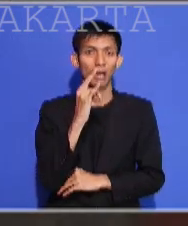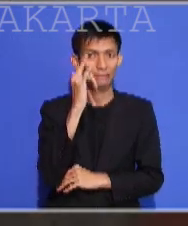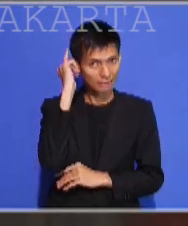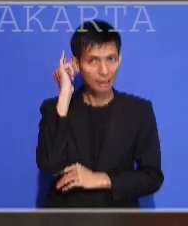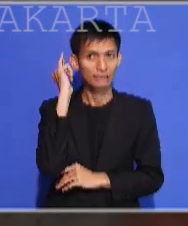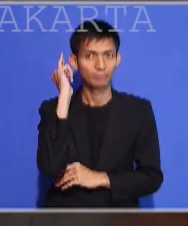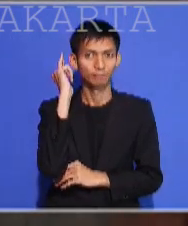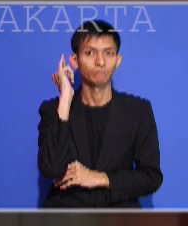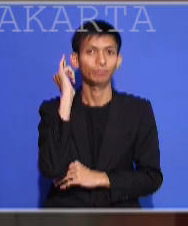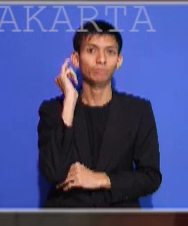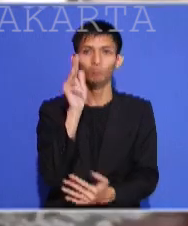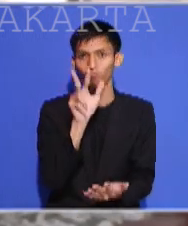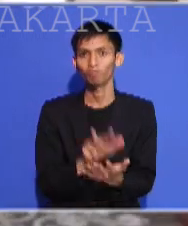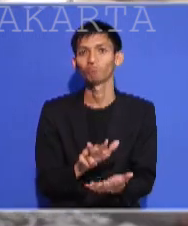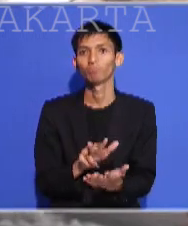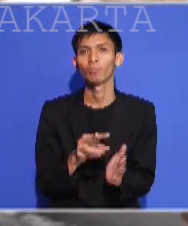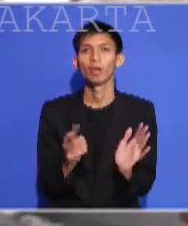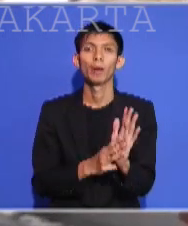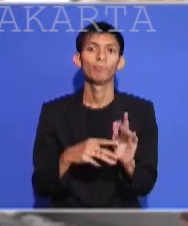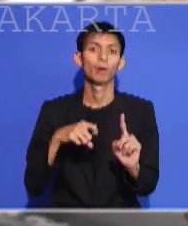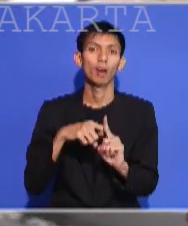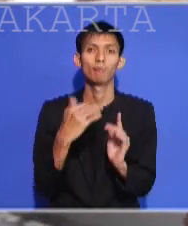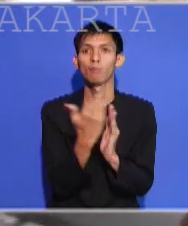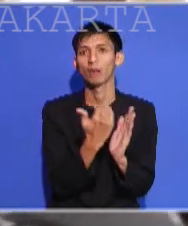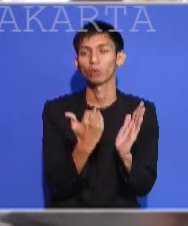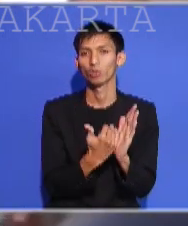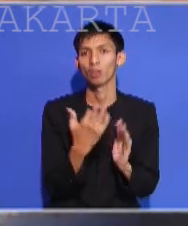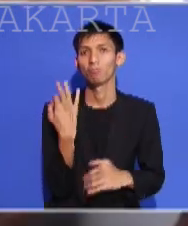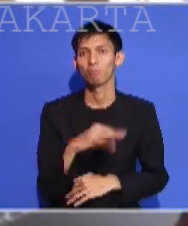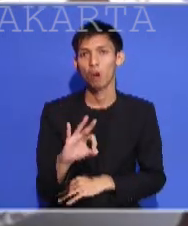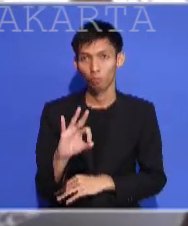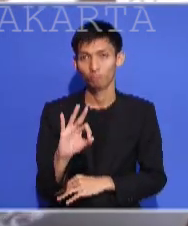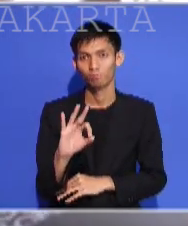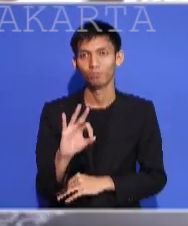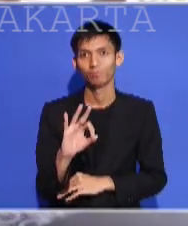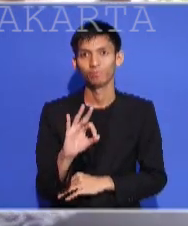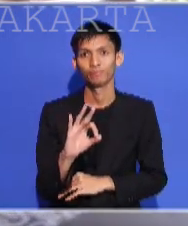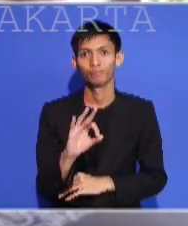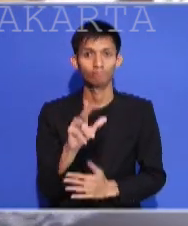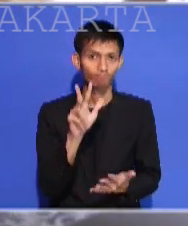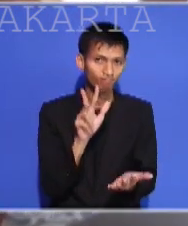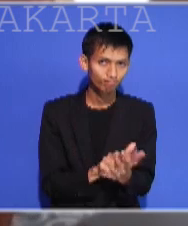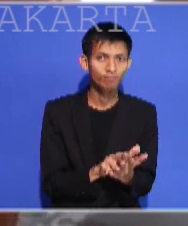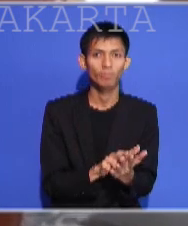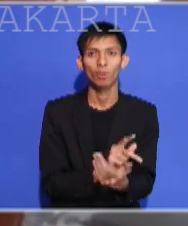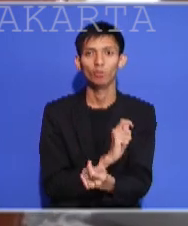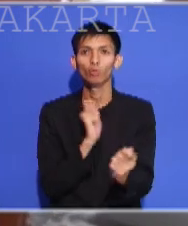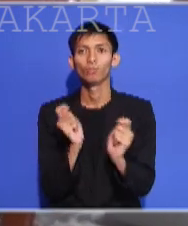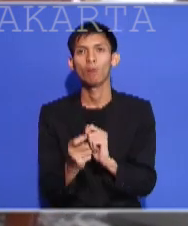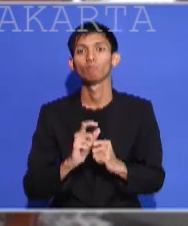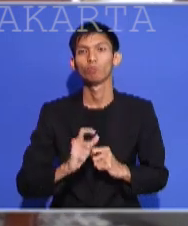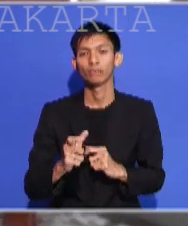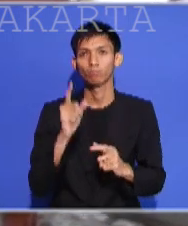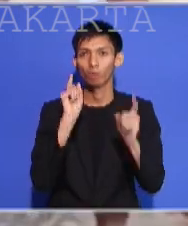terkait at pencalonan Pilkada menurut Ganjar putusan tersebut akan mengubah konstelasi politik karena akan ada lebih dari satu